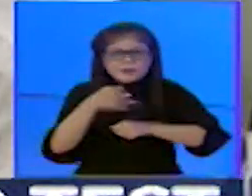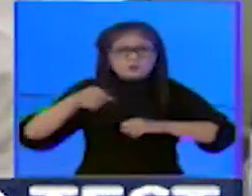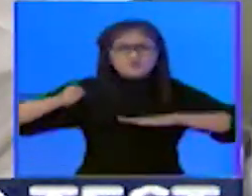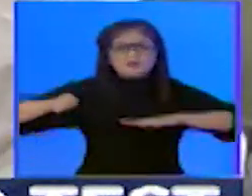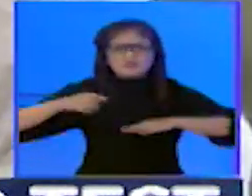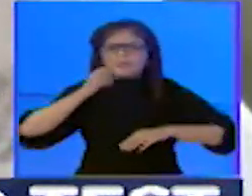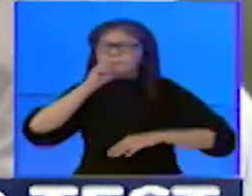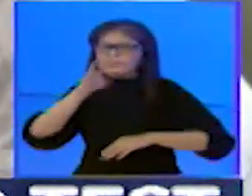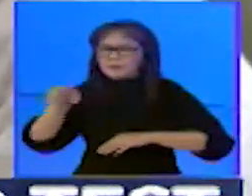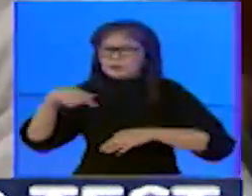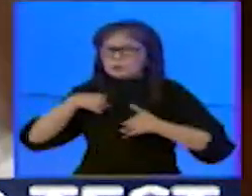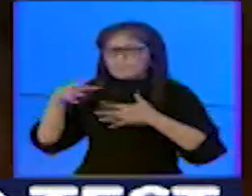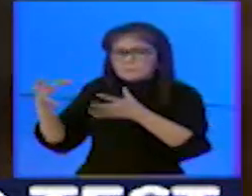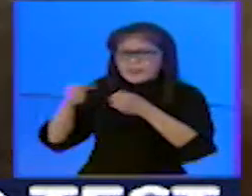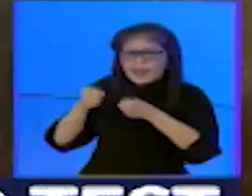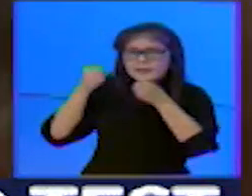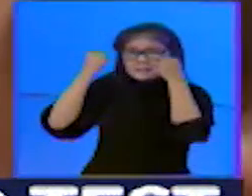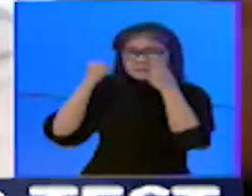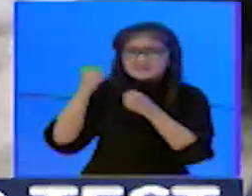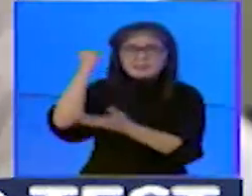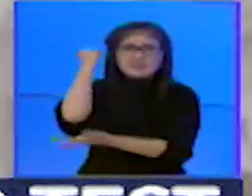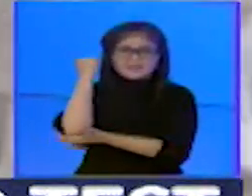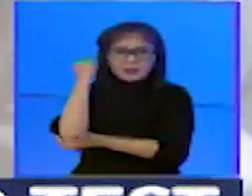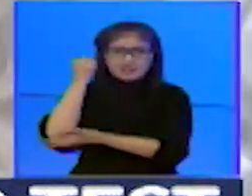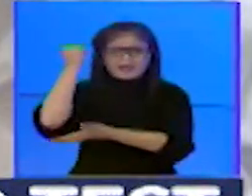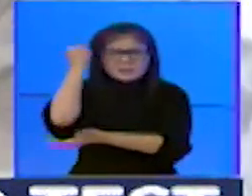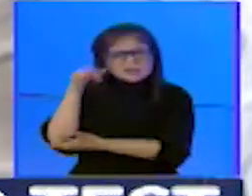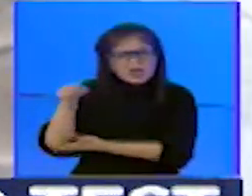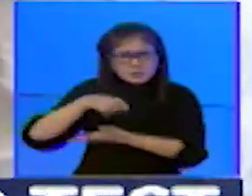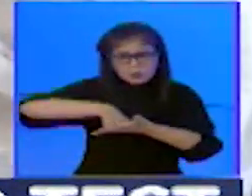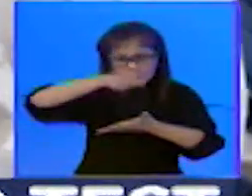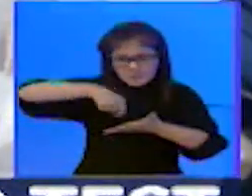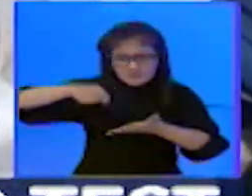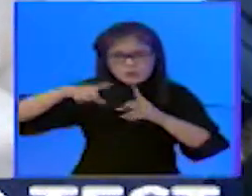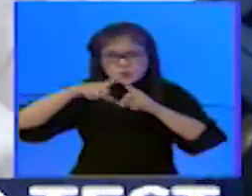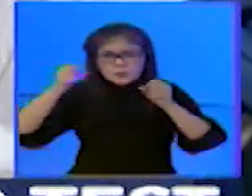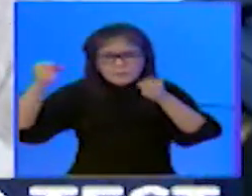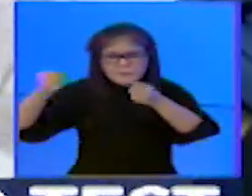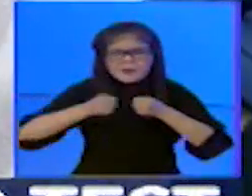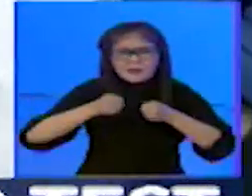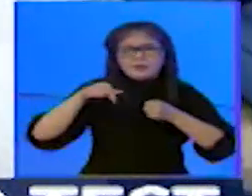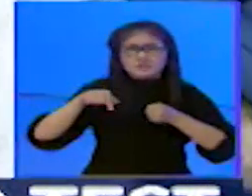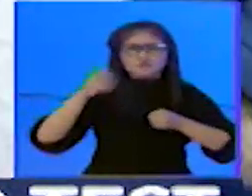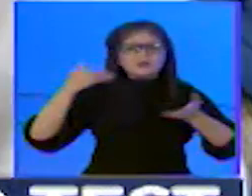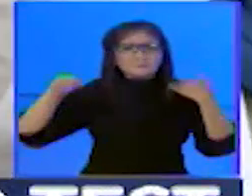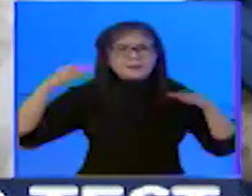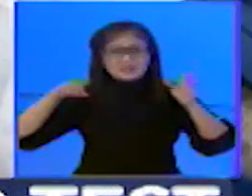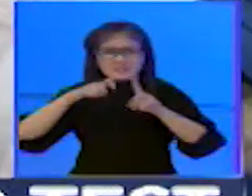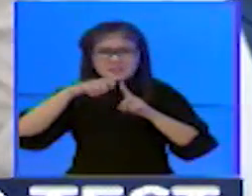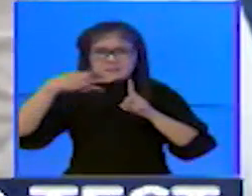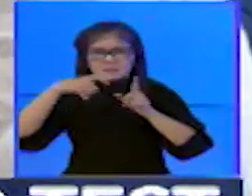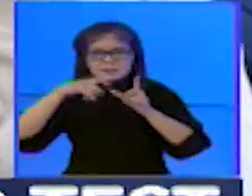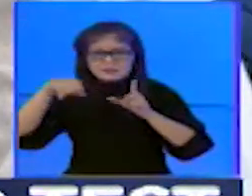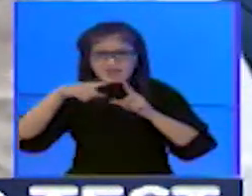tersangka akhirnya menandatangani surat penahanan yang diserahkan kasih di kejati bali setelah sempat meminta penangguhan